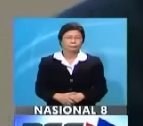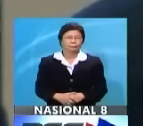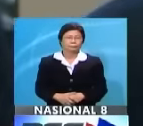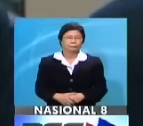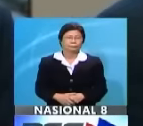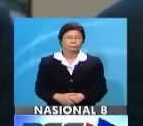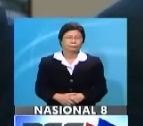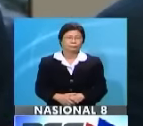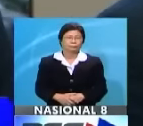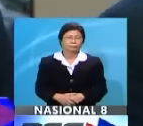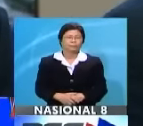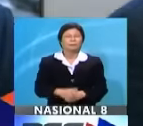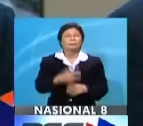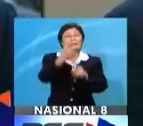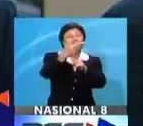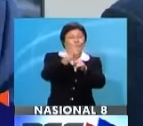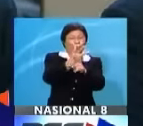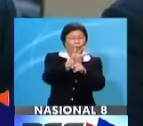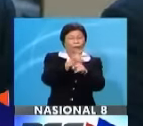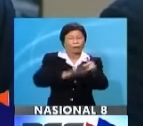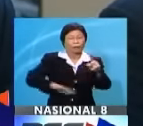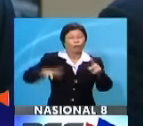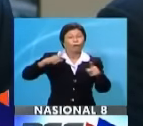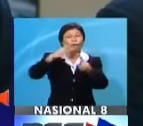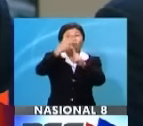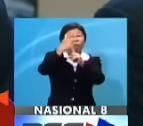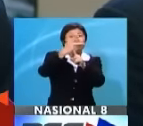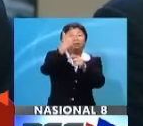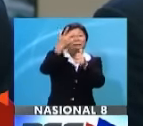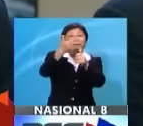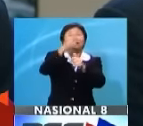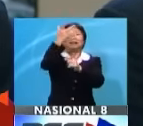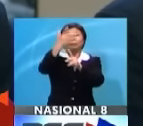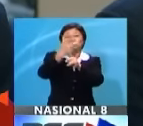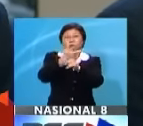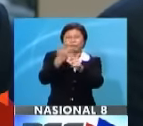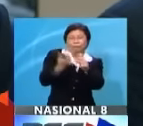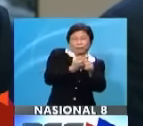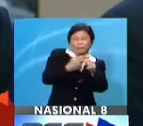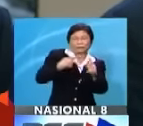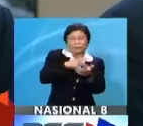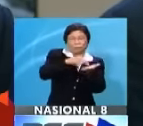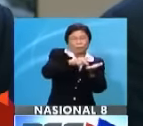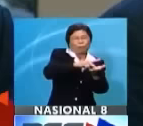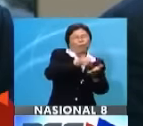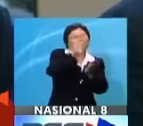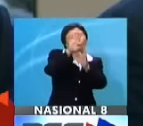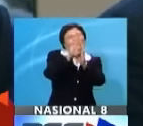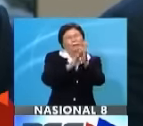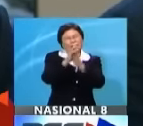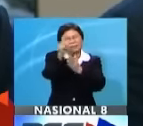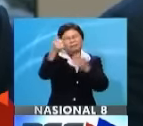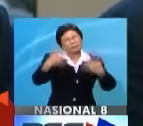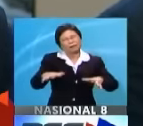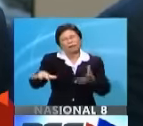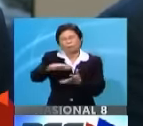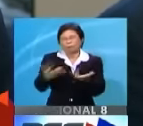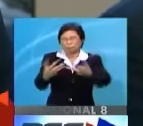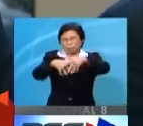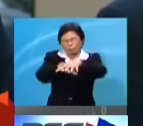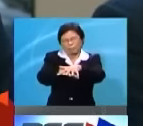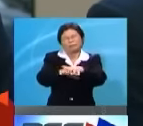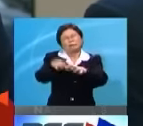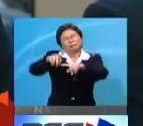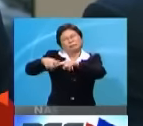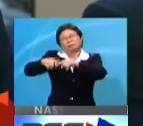For first quarter, we have spent about RM1 billion across all the countries. It's a combination actually, depending on the country.